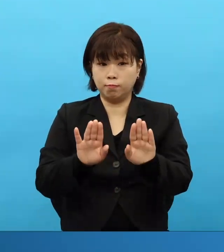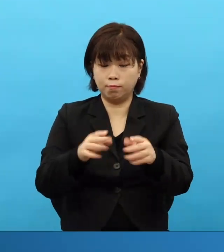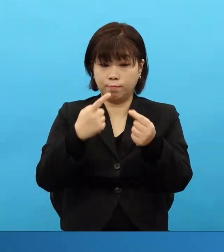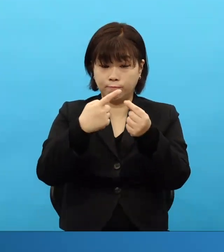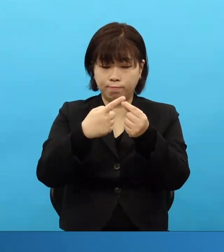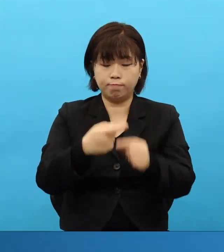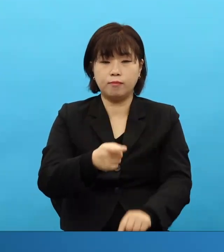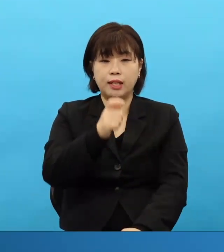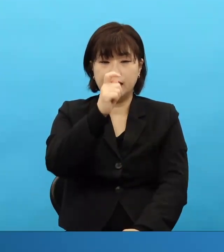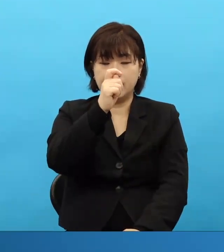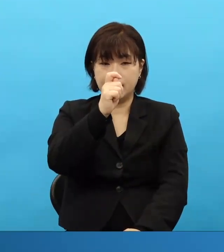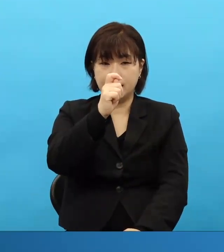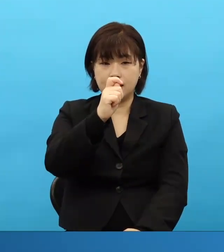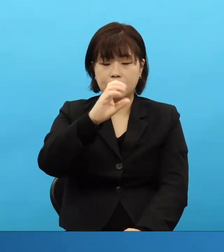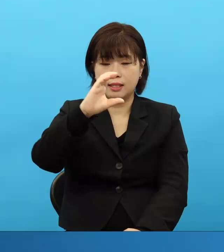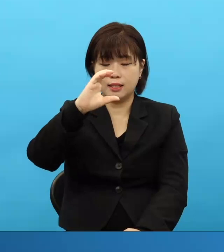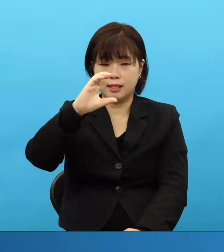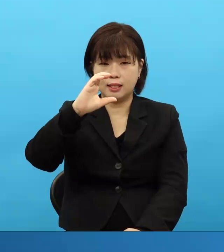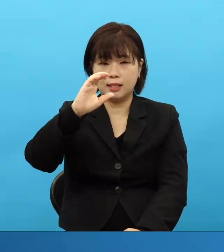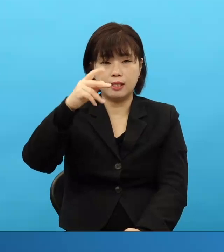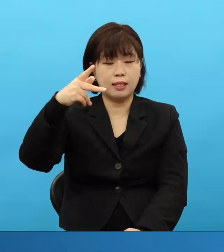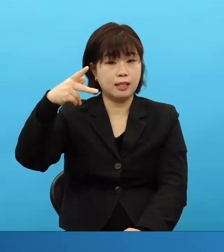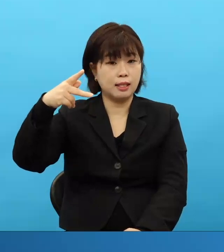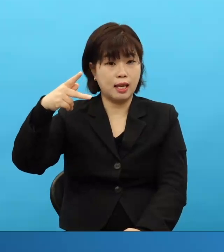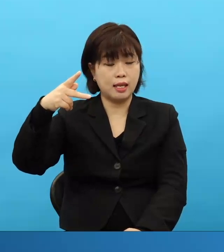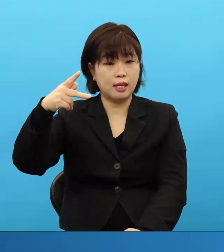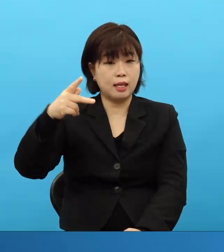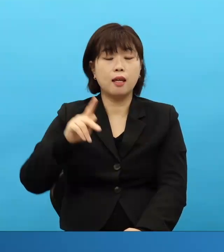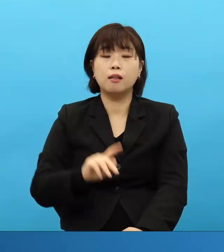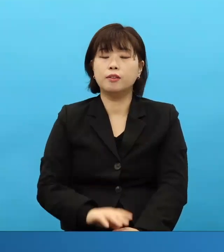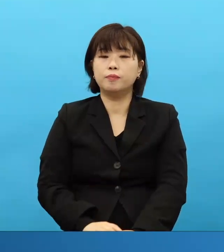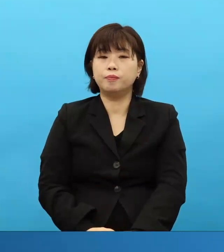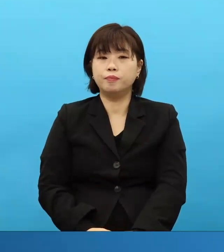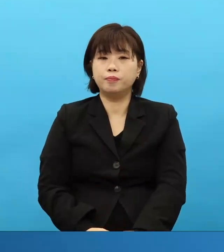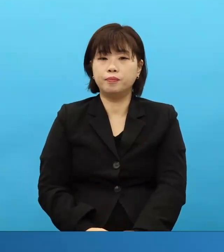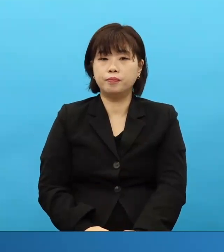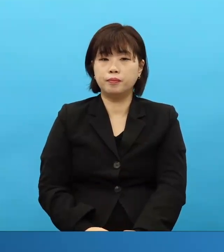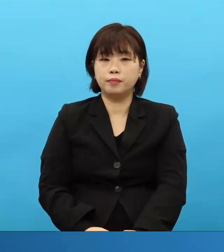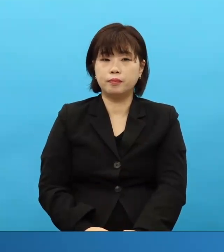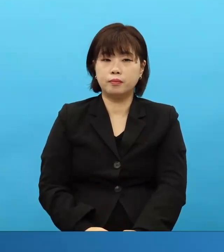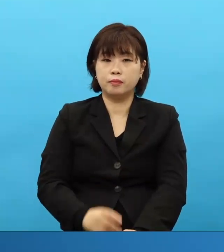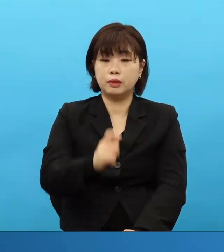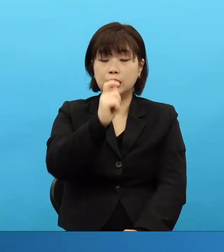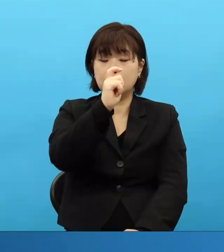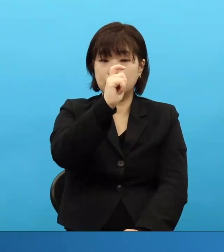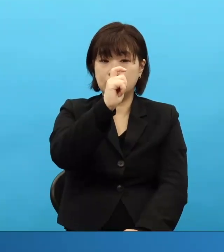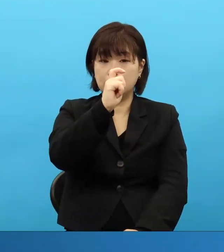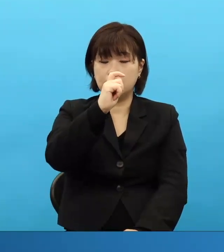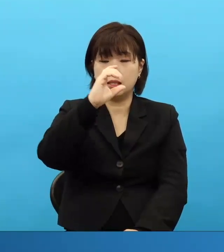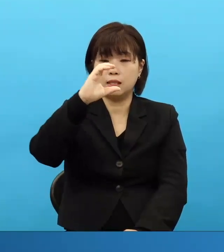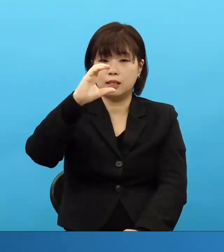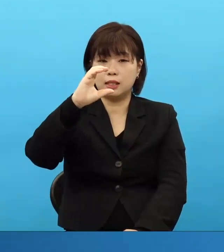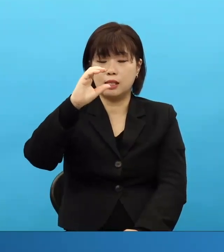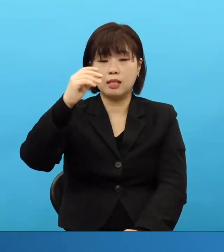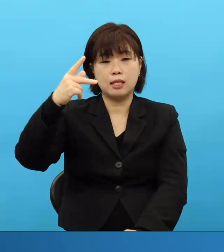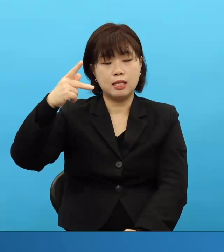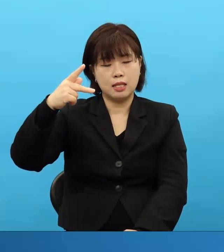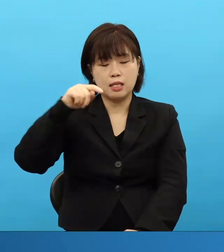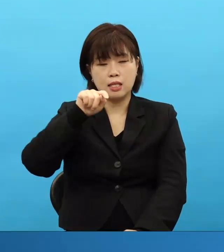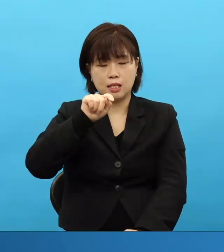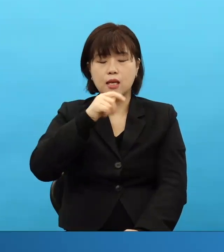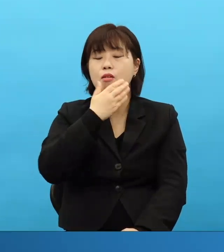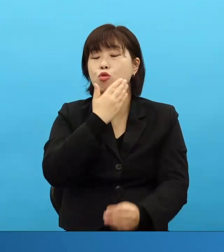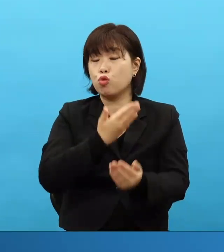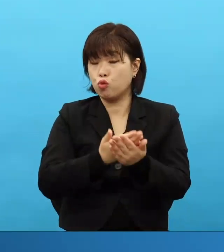TCK입니다. is a TCK. 정말 렘넌트들이 응답받으려고 하면은 TCK 쪽으로 선택을 해요. Then remnants, if you really want to receive answers,